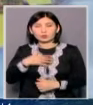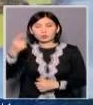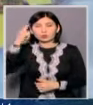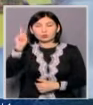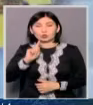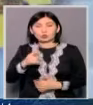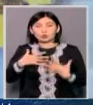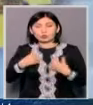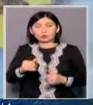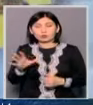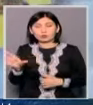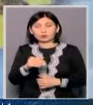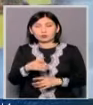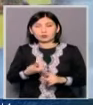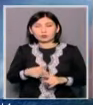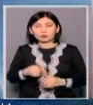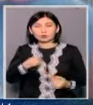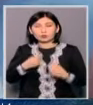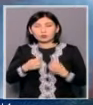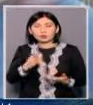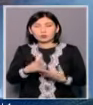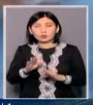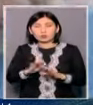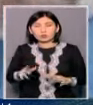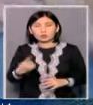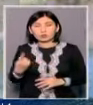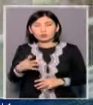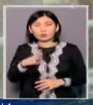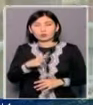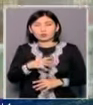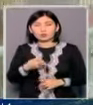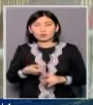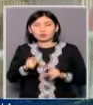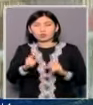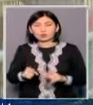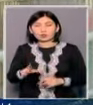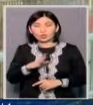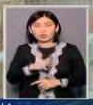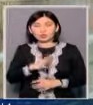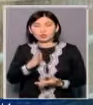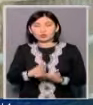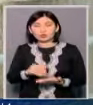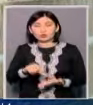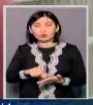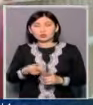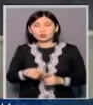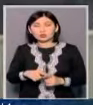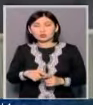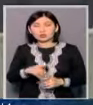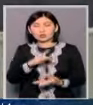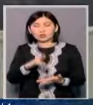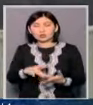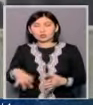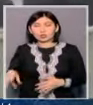чтобы спорт был для всех массовым спортом. Ученики один за другим шли к рубежу. Мы заметили, что есть участники не только городских,